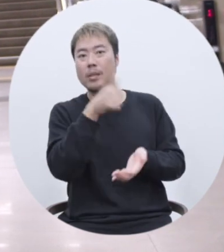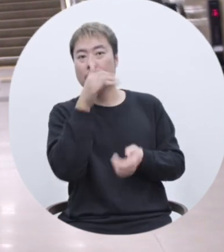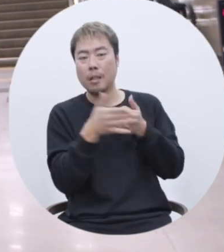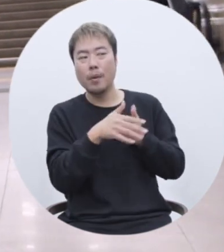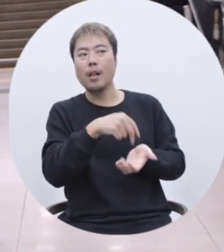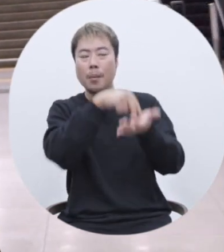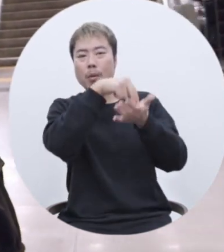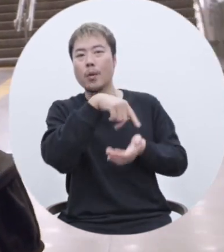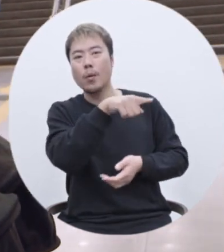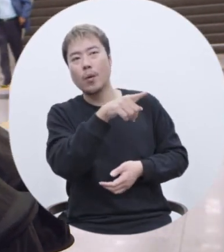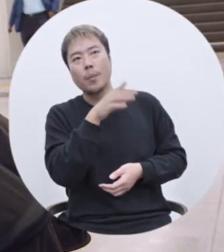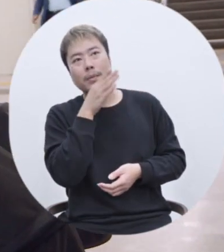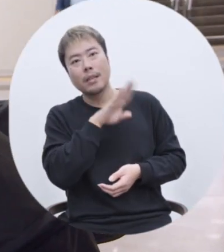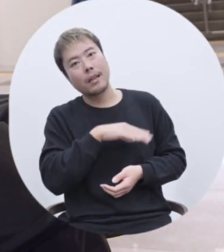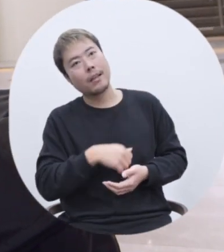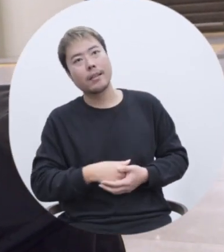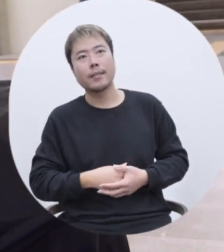저기 엘리베이터로 가야 되는데.